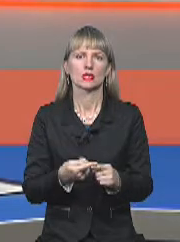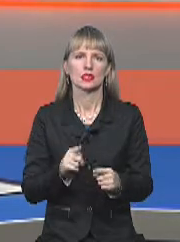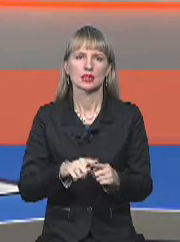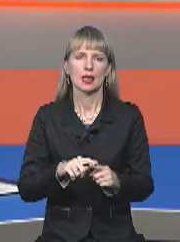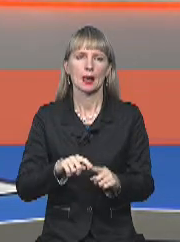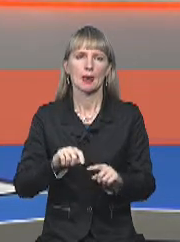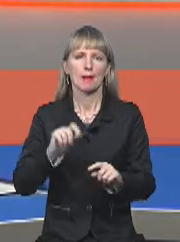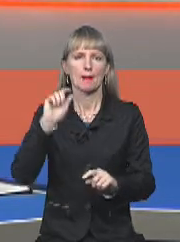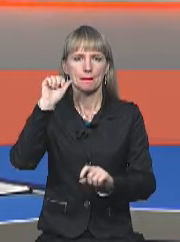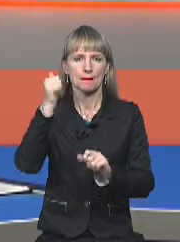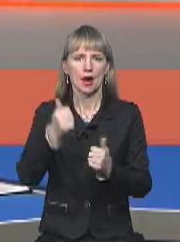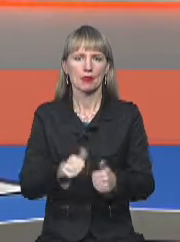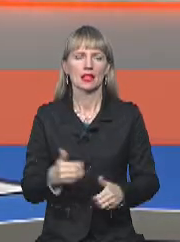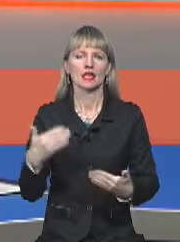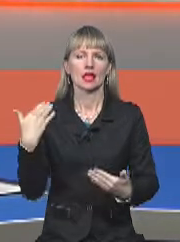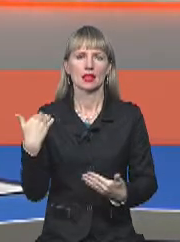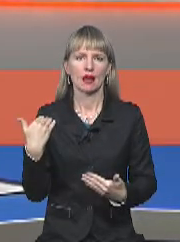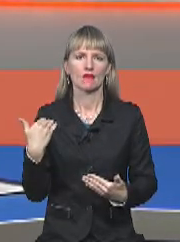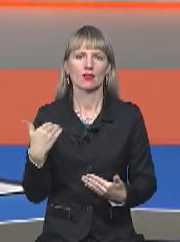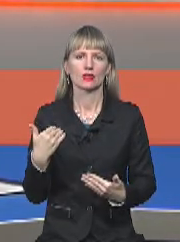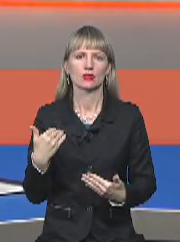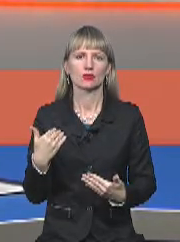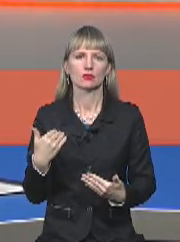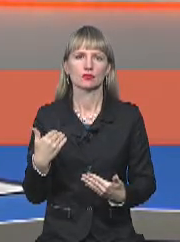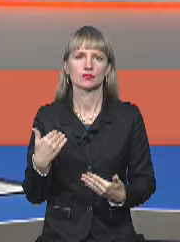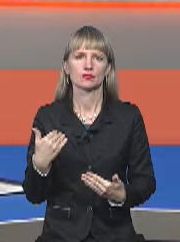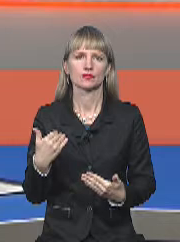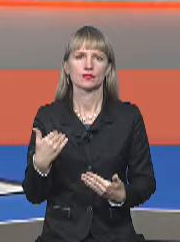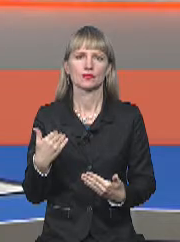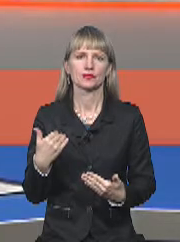про цей пам'ятник недавно, якраз